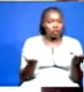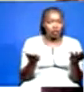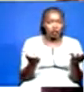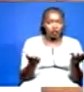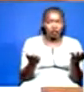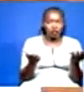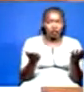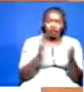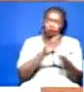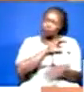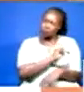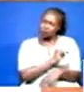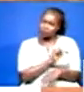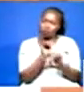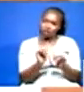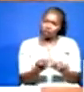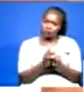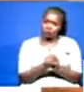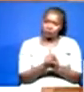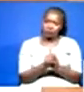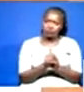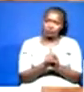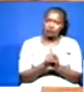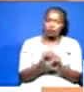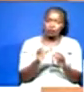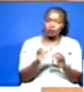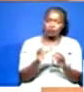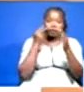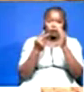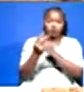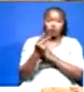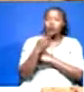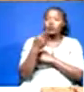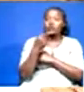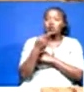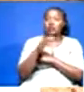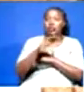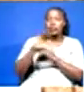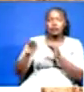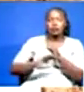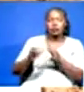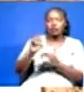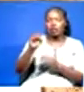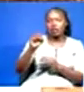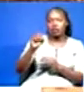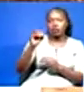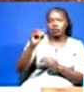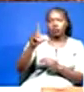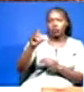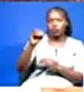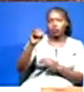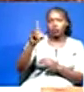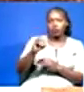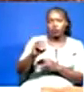tunakuwa tuna patience, tunakaa. Shirika la World Vision lilisema katika kaunti ndogo ya Sololo, zaidi ya familia